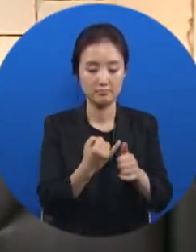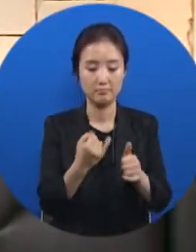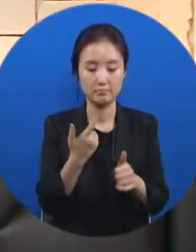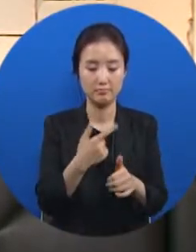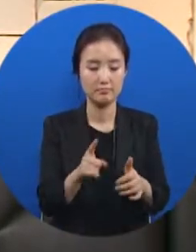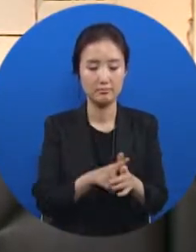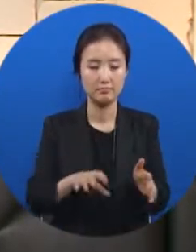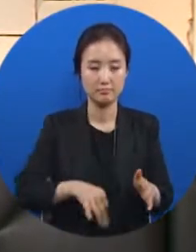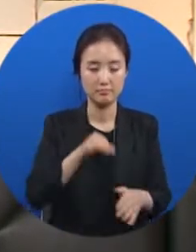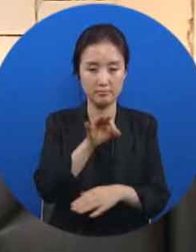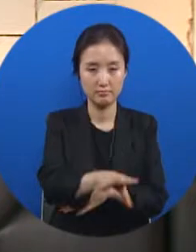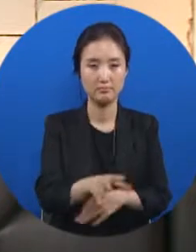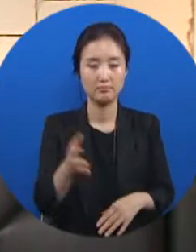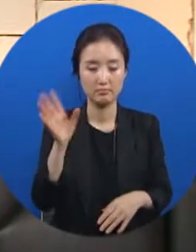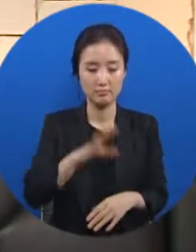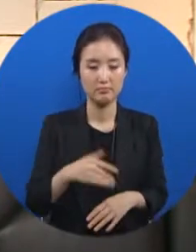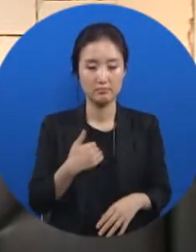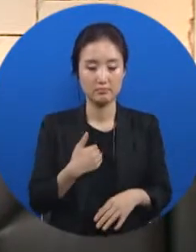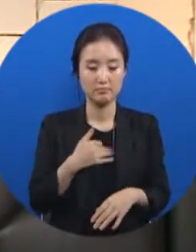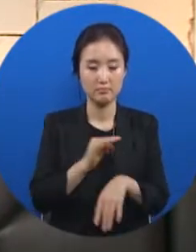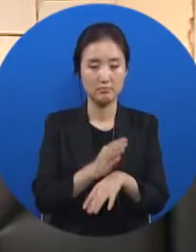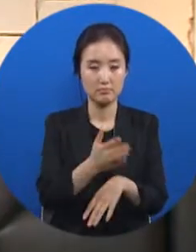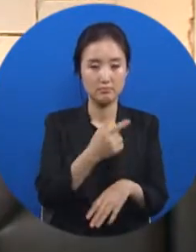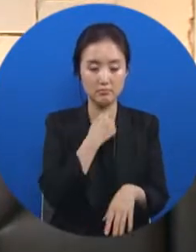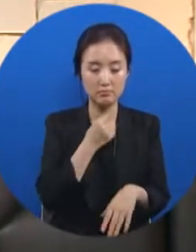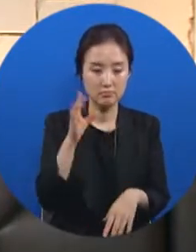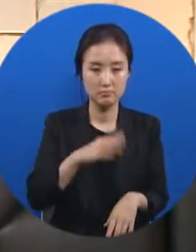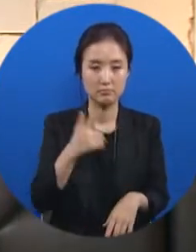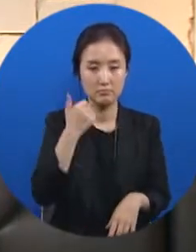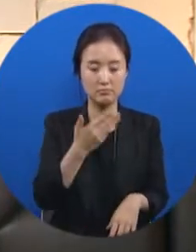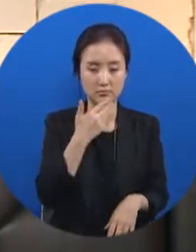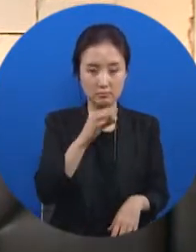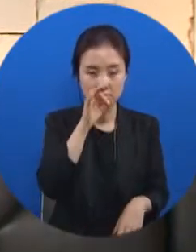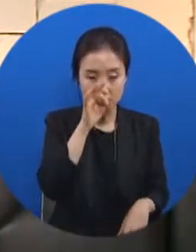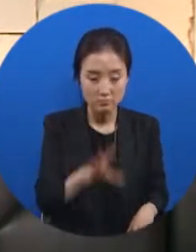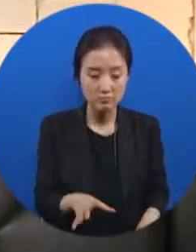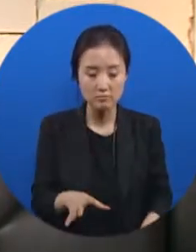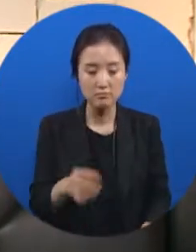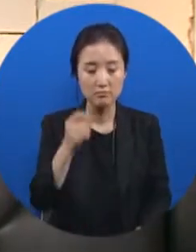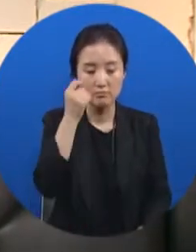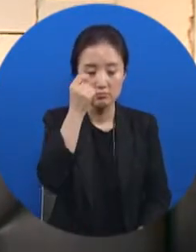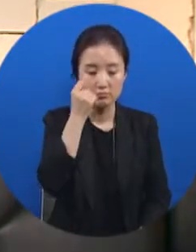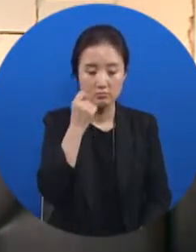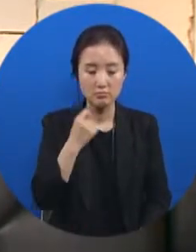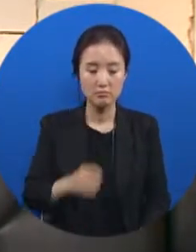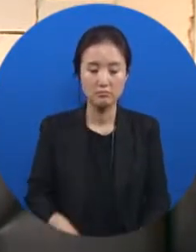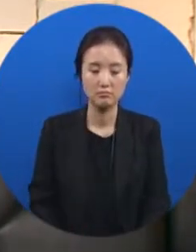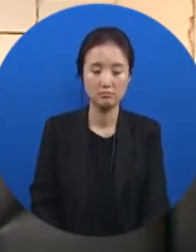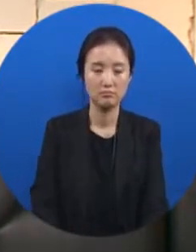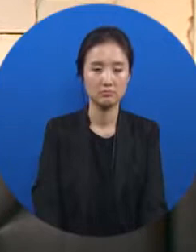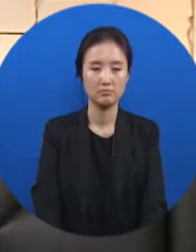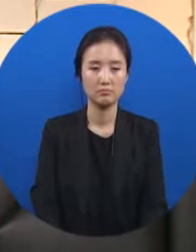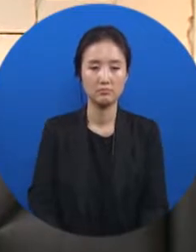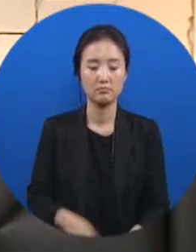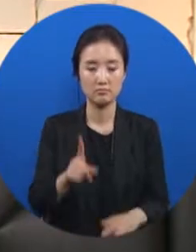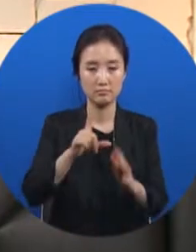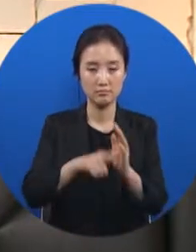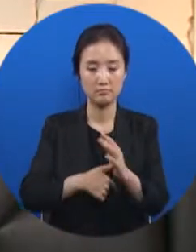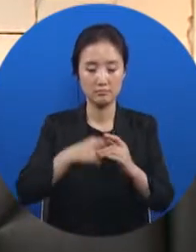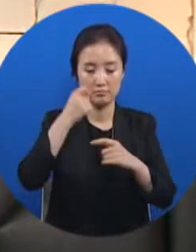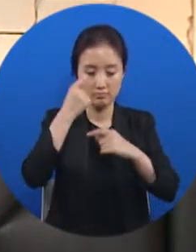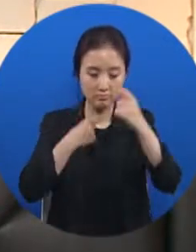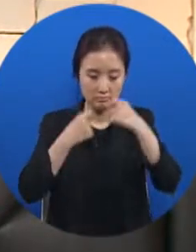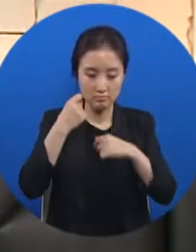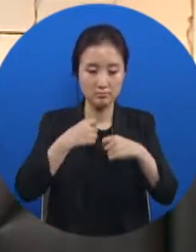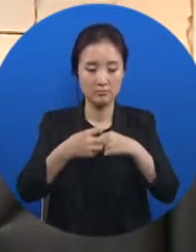내가 제가 사드리고 싶어도 드실 수도 없네? 이제 눈물이 막 흘러나는 눈물이. 너무나 눈물이 나면서